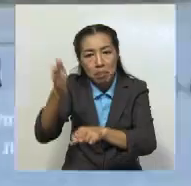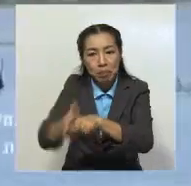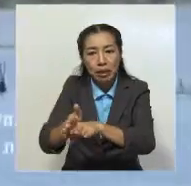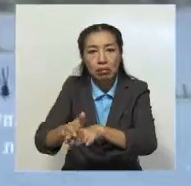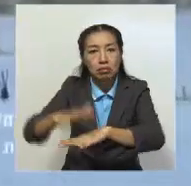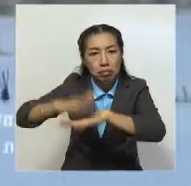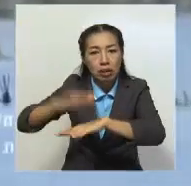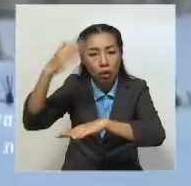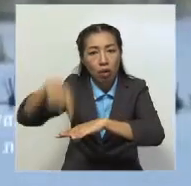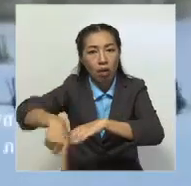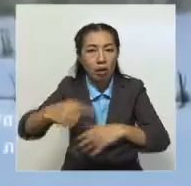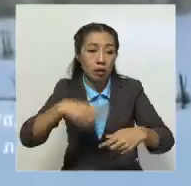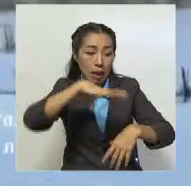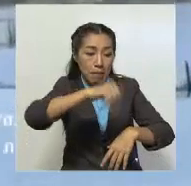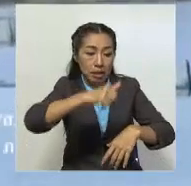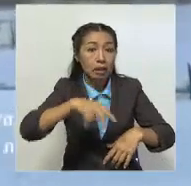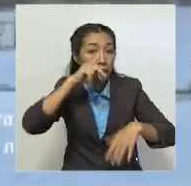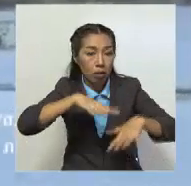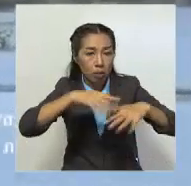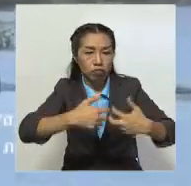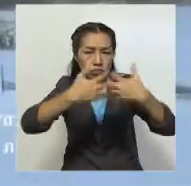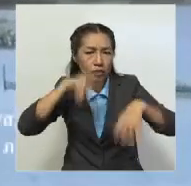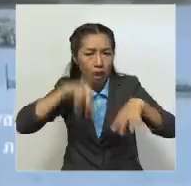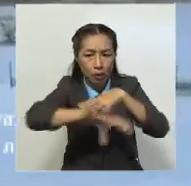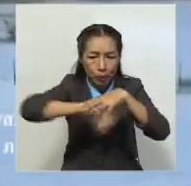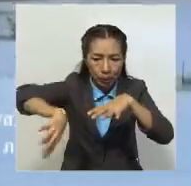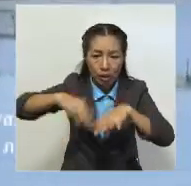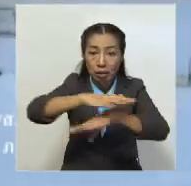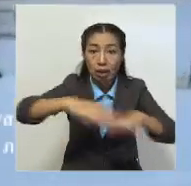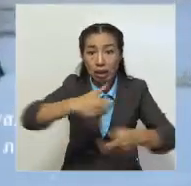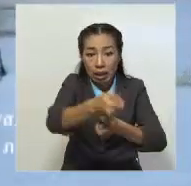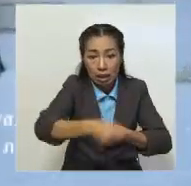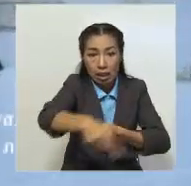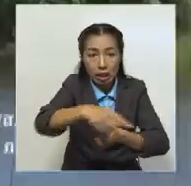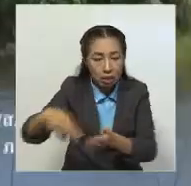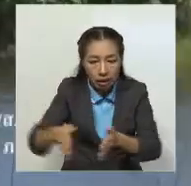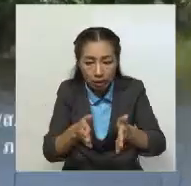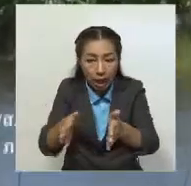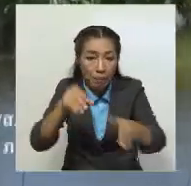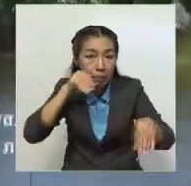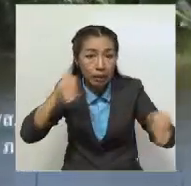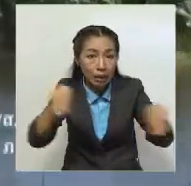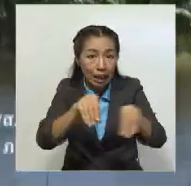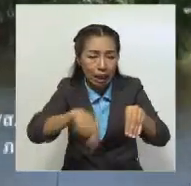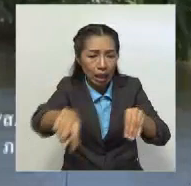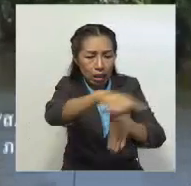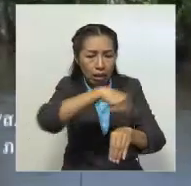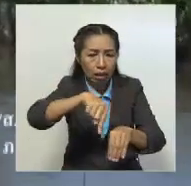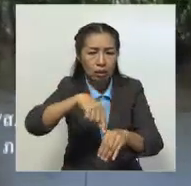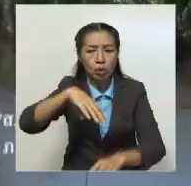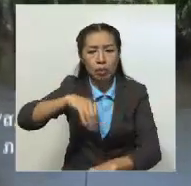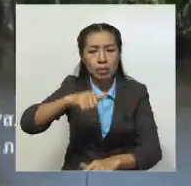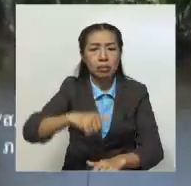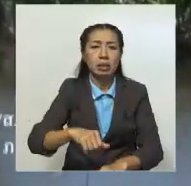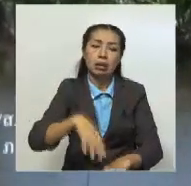เมืองซึ่งในพื้นที่ต่างๆนะคะไม่ว่าจะเป็นพื้นที่การเกษตรที่ติดลำห้วยในตำบลหาดคำอำเภอเมืองที่อำเภอโ